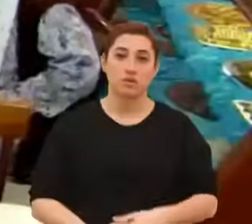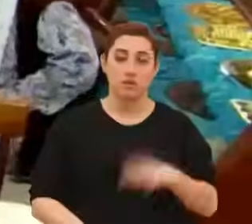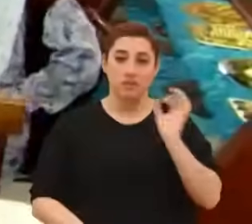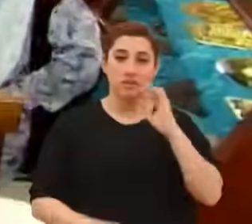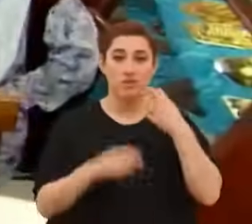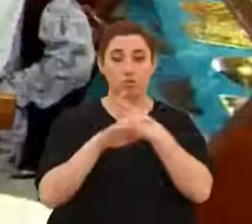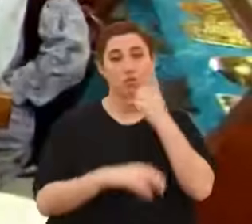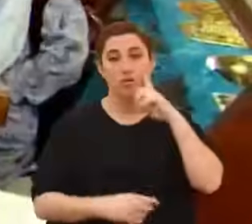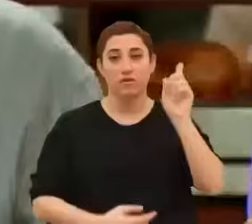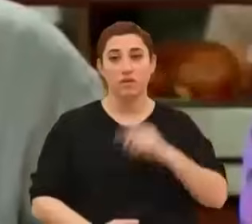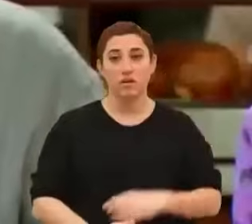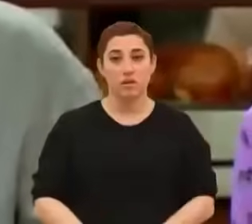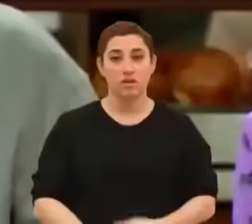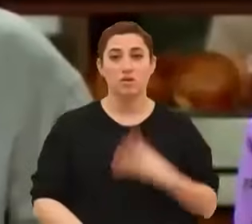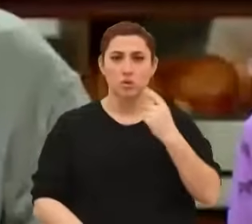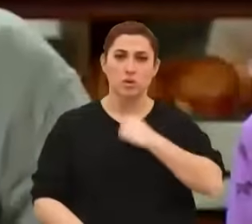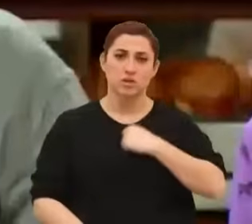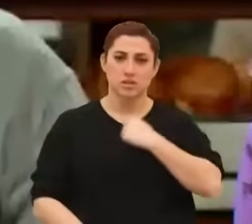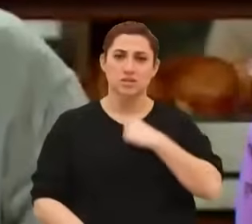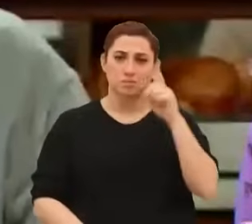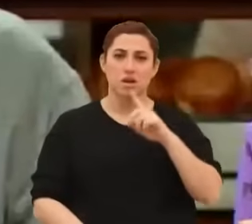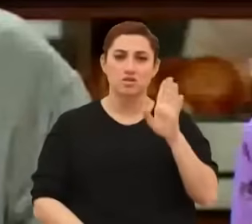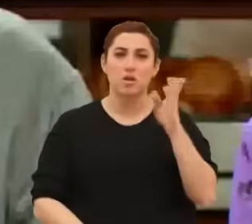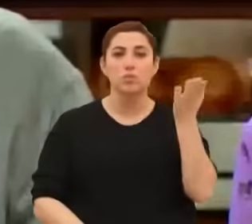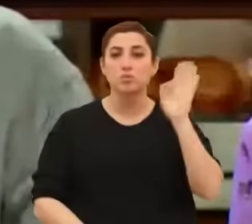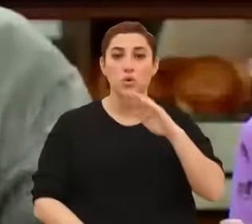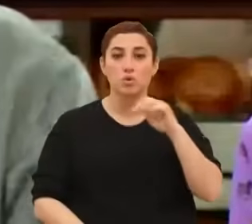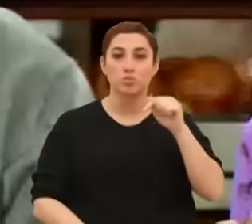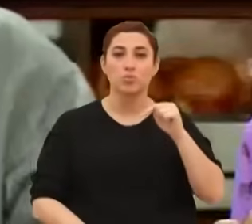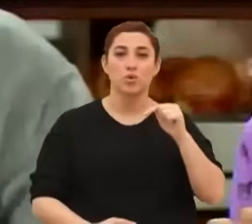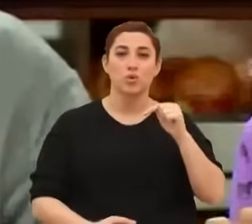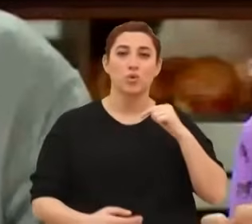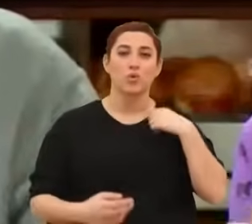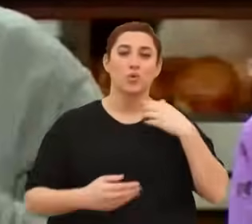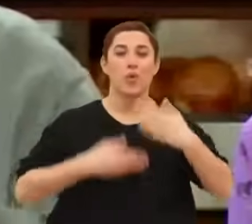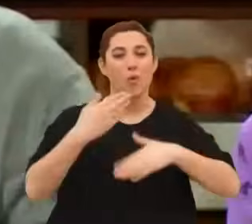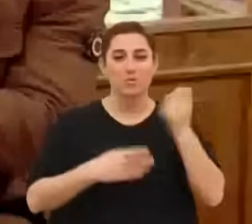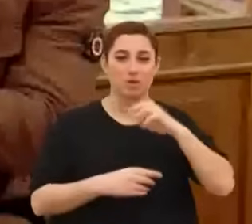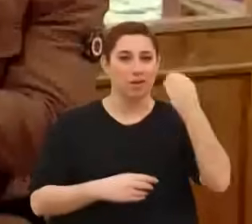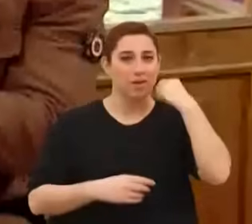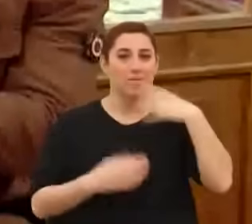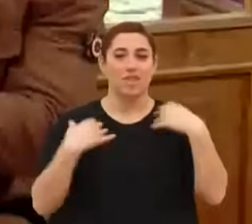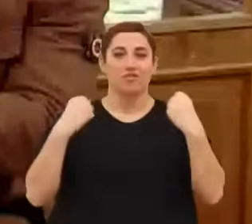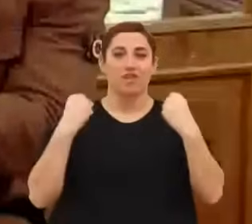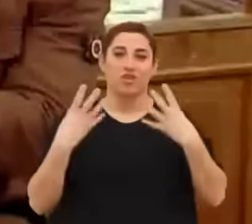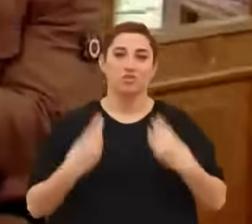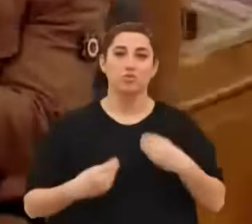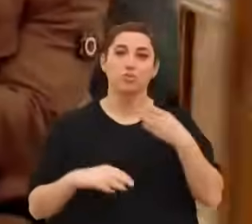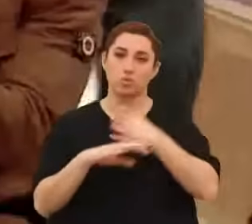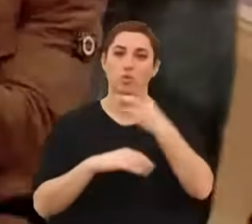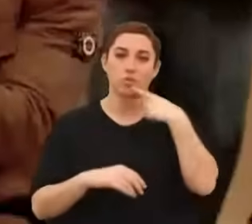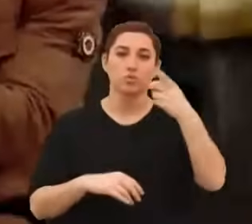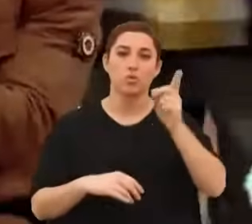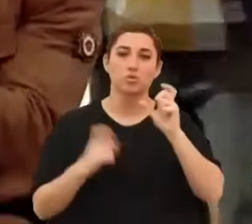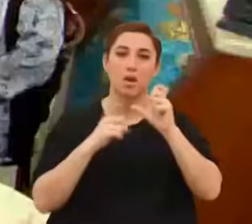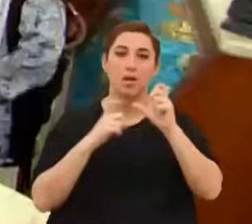Evet, doğru vallahi. Ucayip kızdım var zavar konserim ona ama... yorgun üzerine iyi geldi, enerjiyi şey yaptı. Doğru söylüyorsun